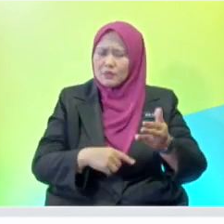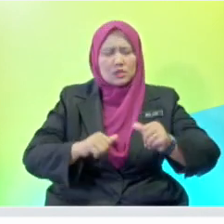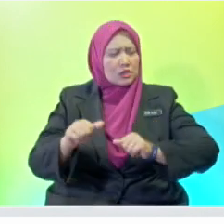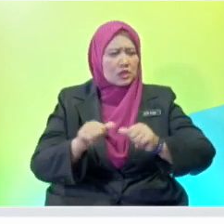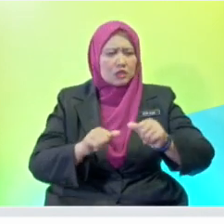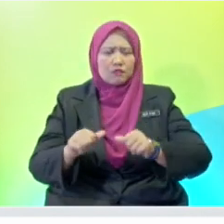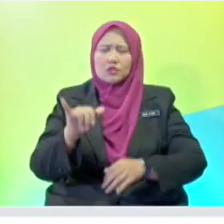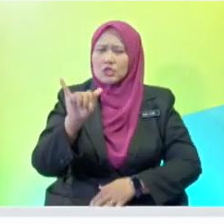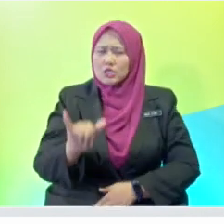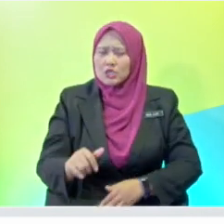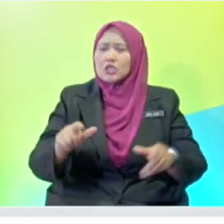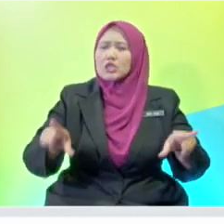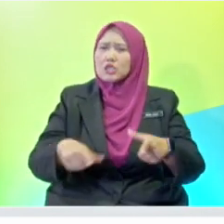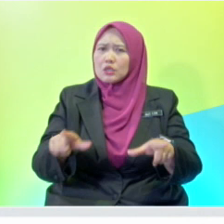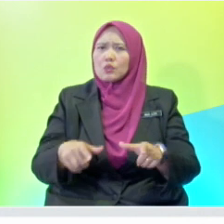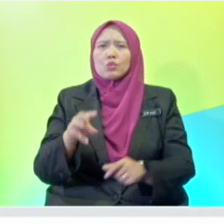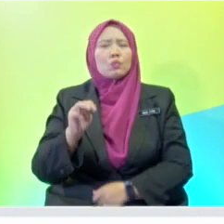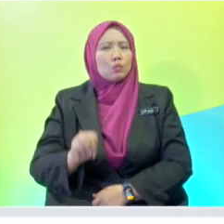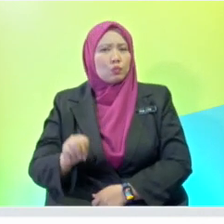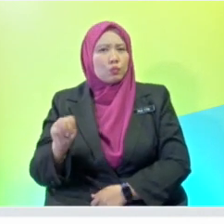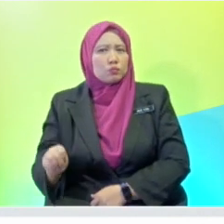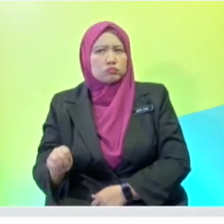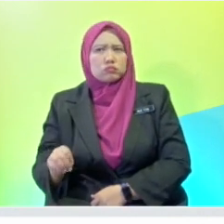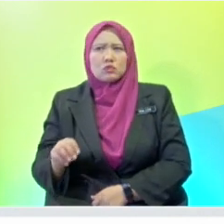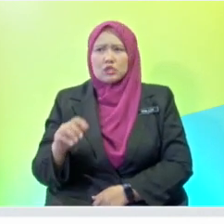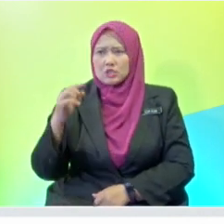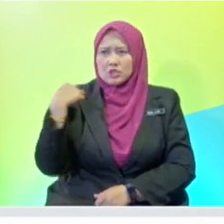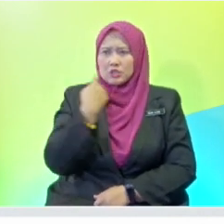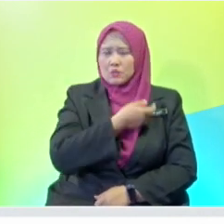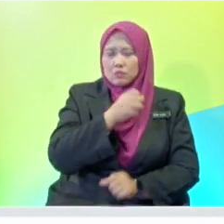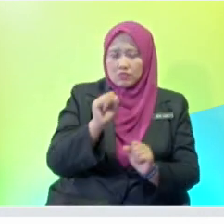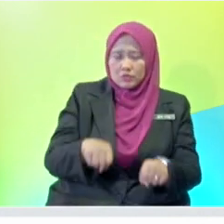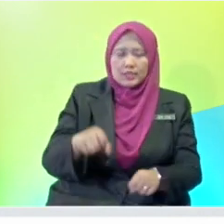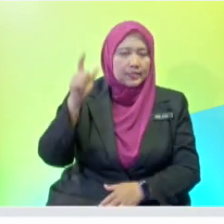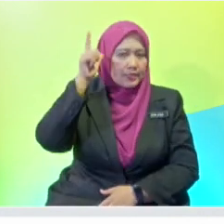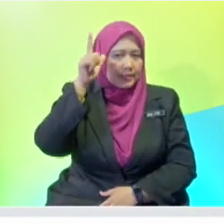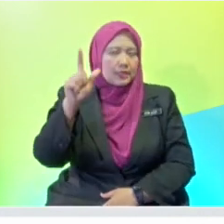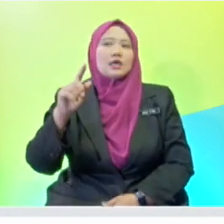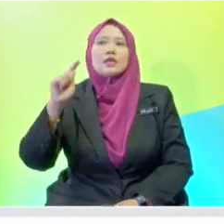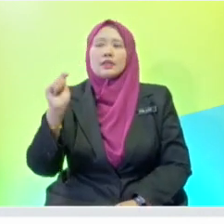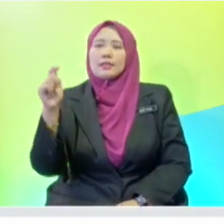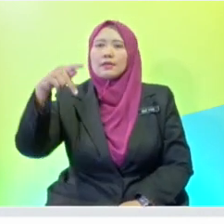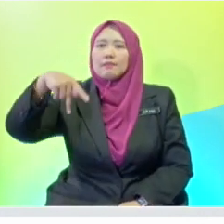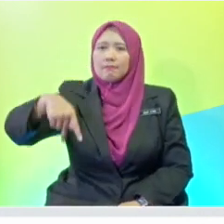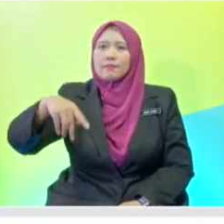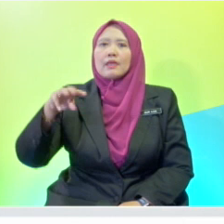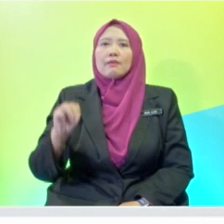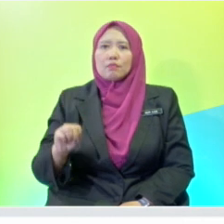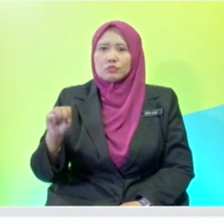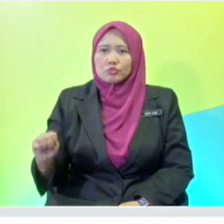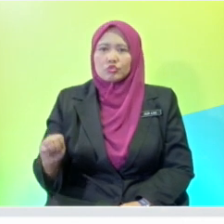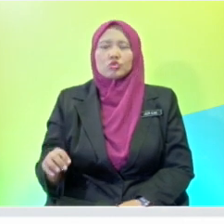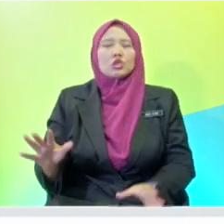kita dapati eee tahap penguasaan dan juga standard prestasi yang dicapai boleh kita lihat